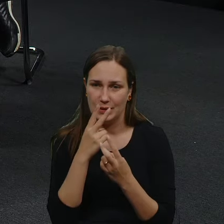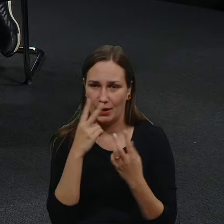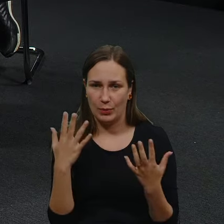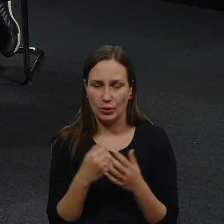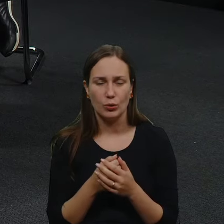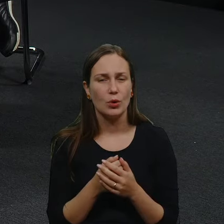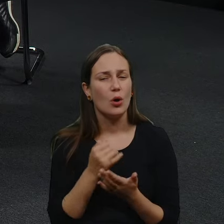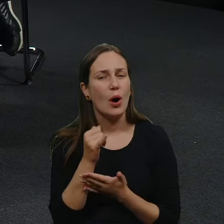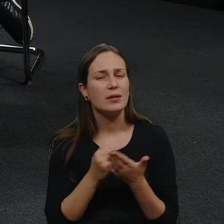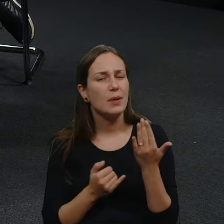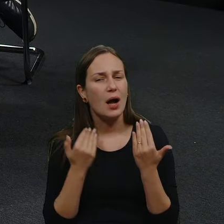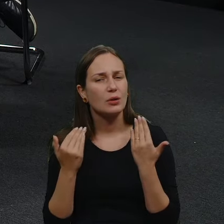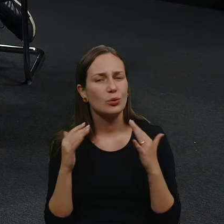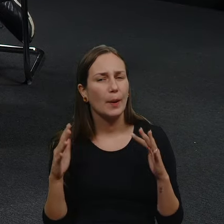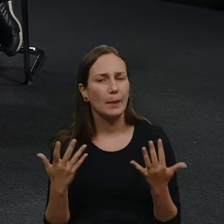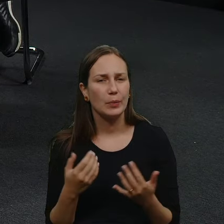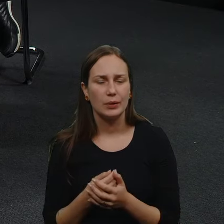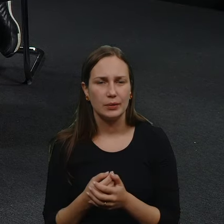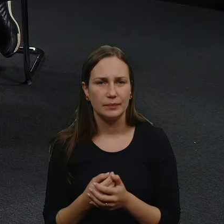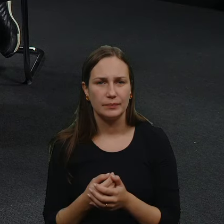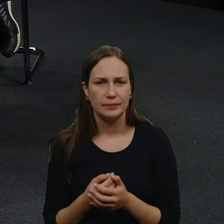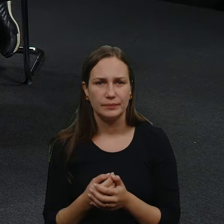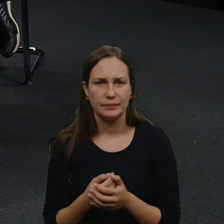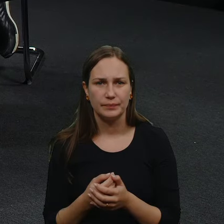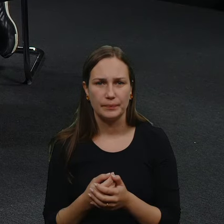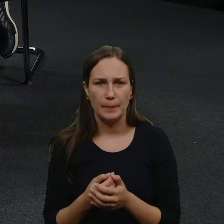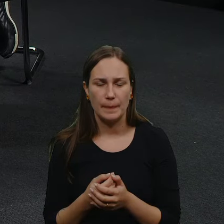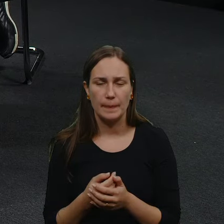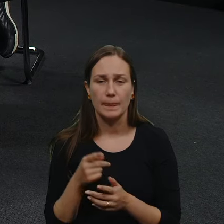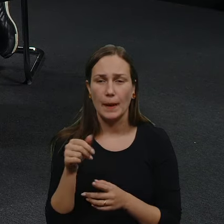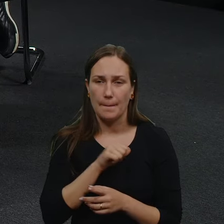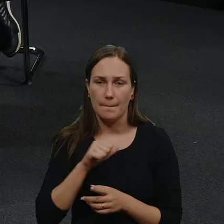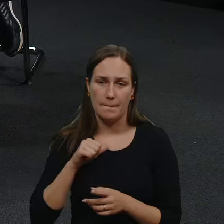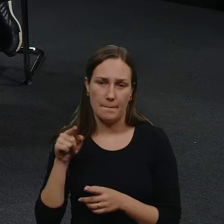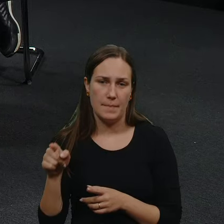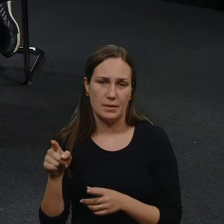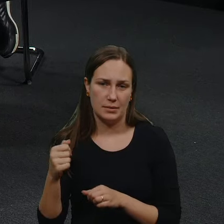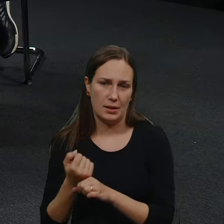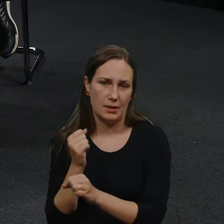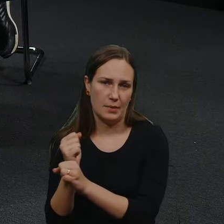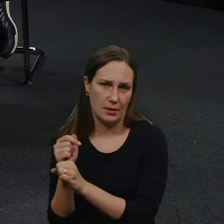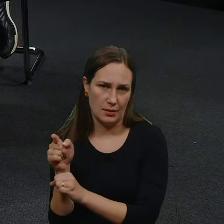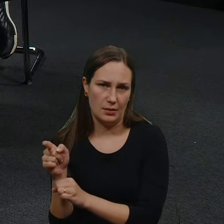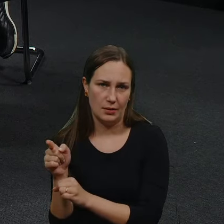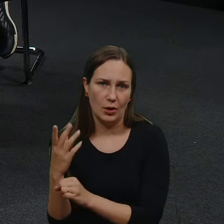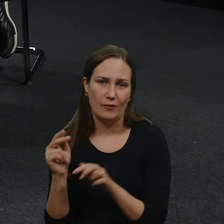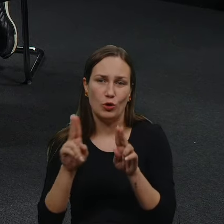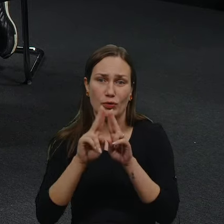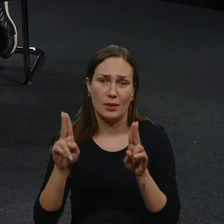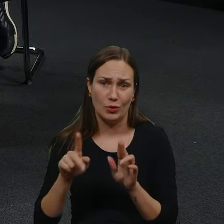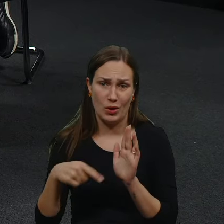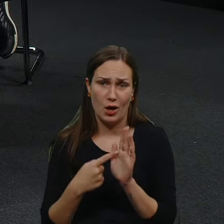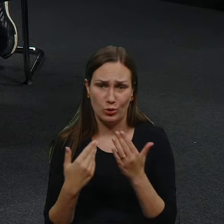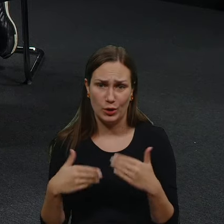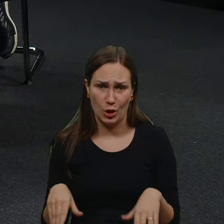tas atsiprašymas turi skambėti? Tai jau čia, žinot, jisai pats turėtų visą tai padaryti, vis dėlto čia yra tarptautinis jau klausimas.